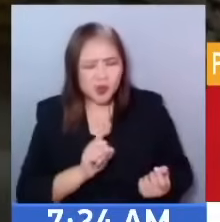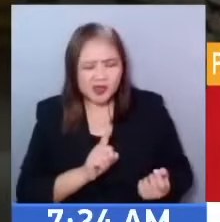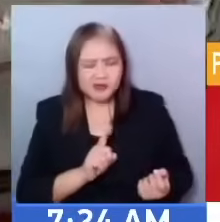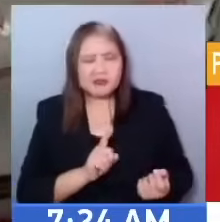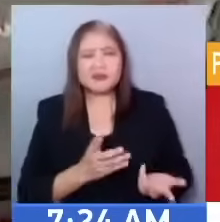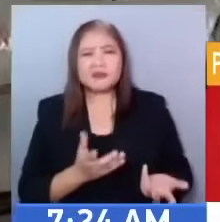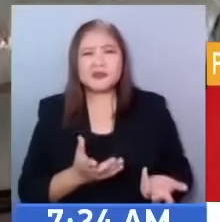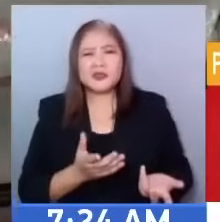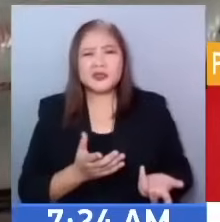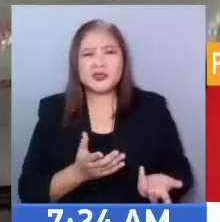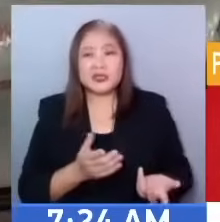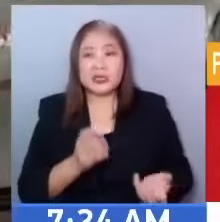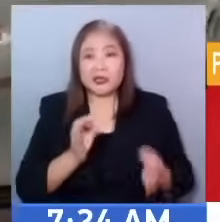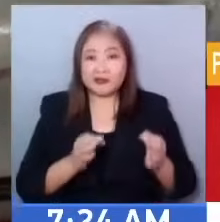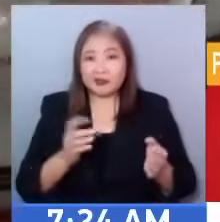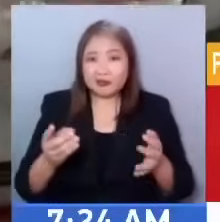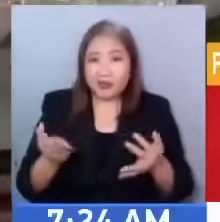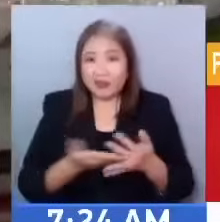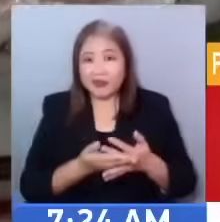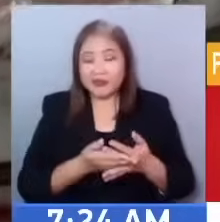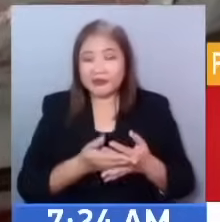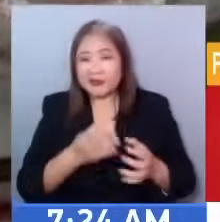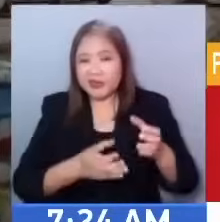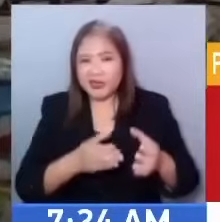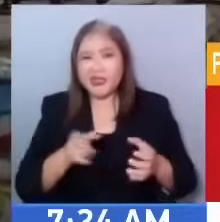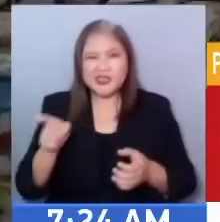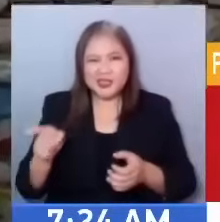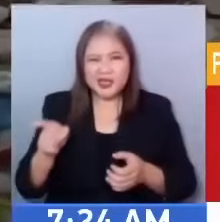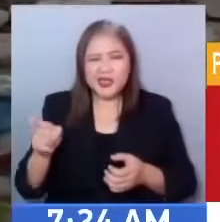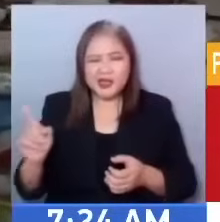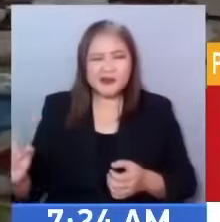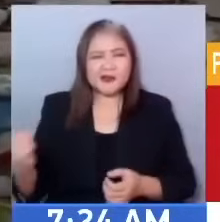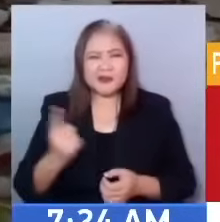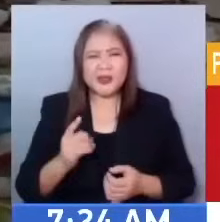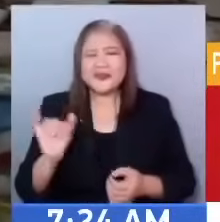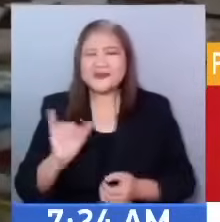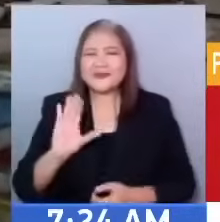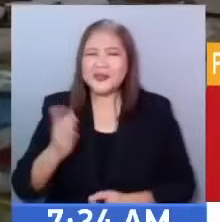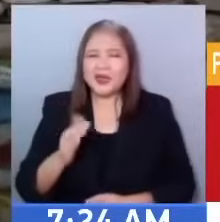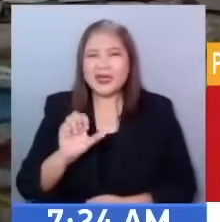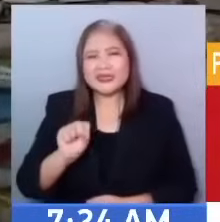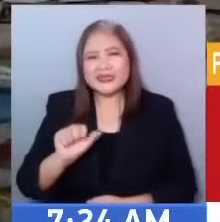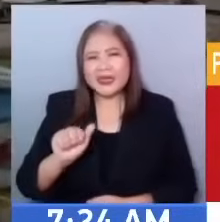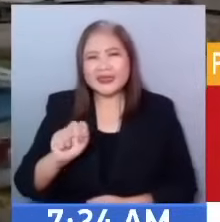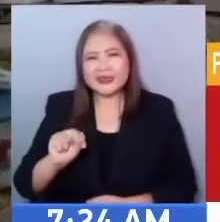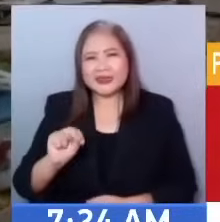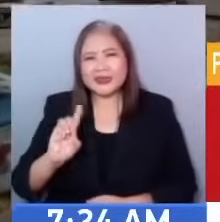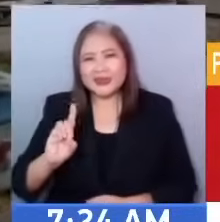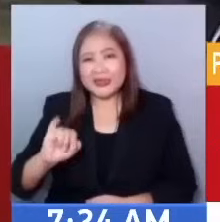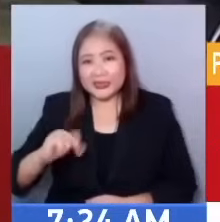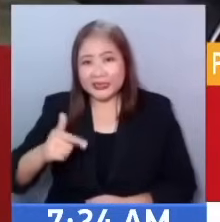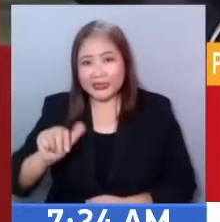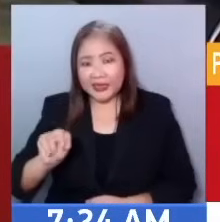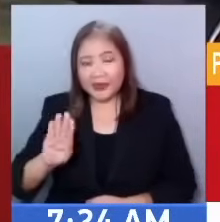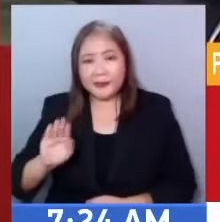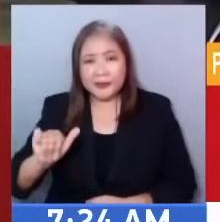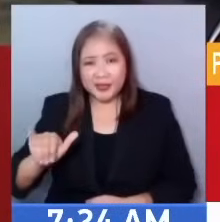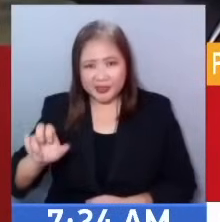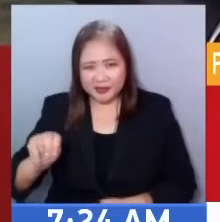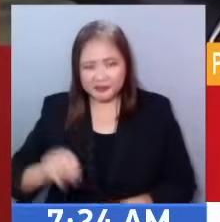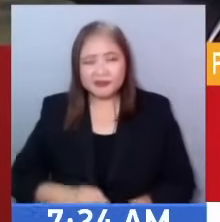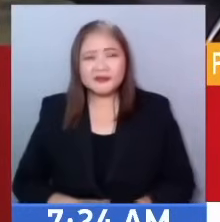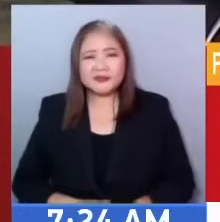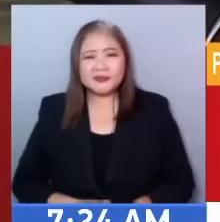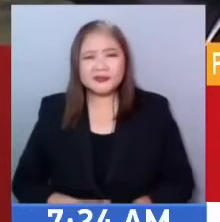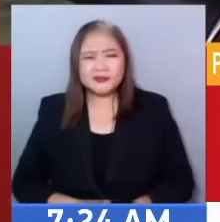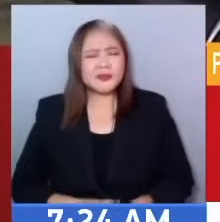dinimanda sila, sila ang mag-hear. Parang sandigan bayan. Mm-hmm. Wala ba bang plano ang Senado na maglaan ng ayuda yung